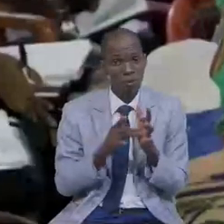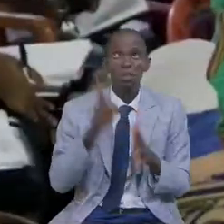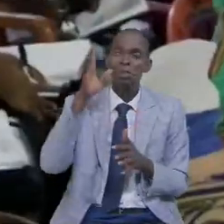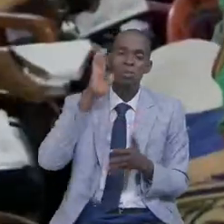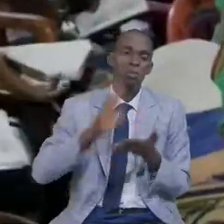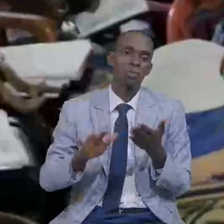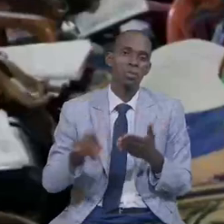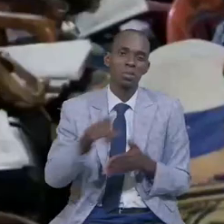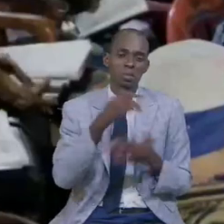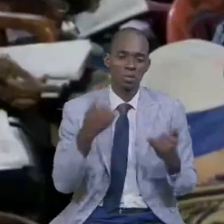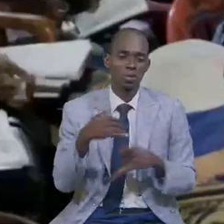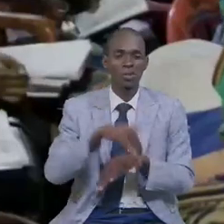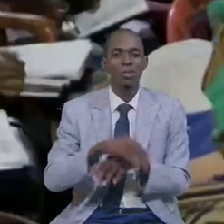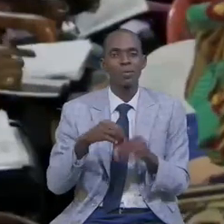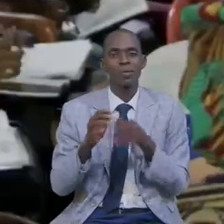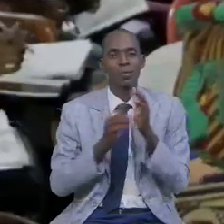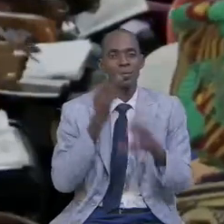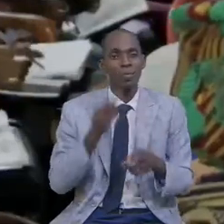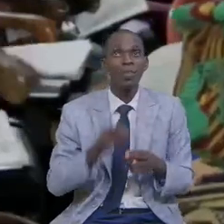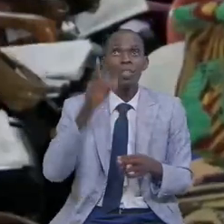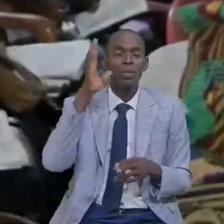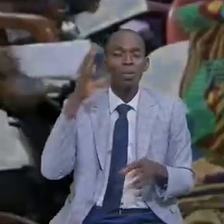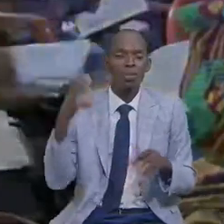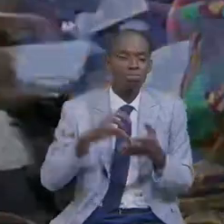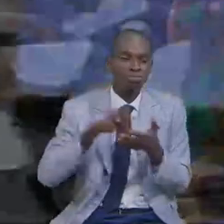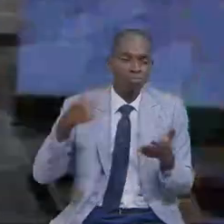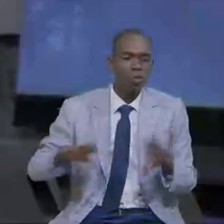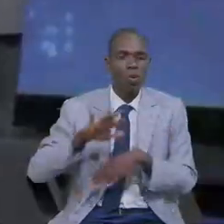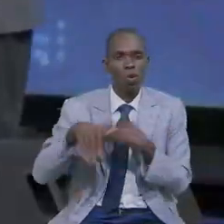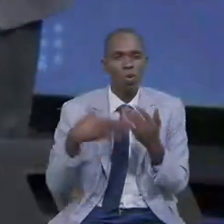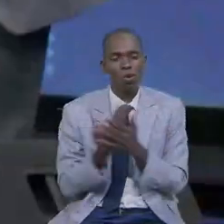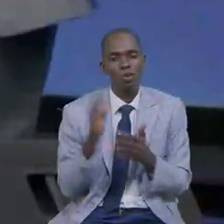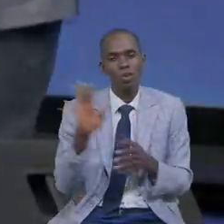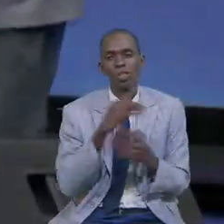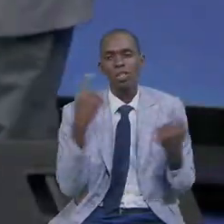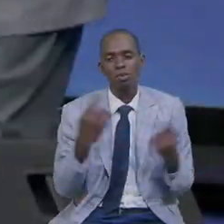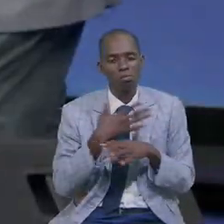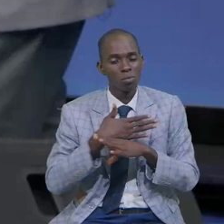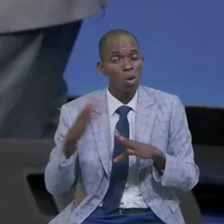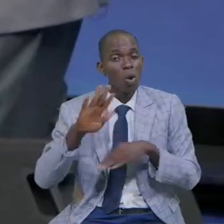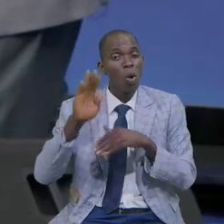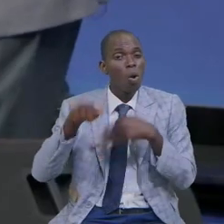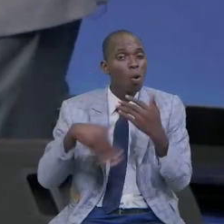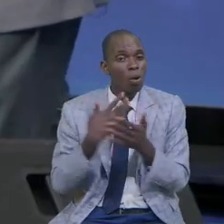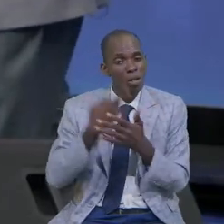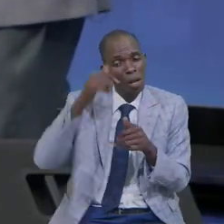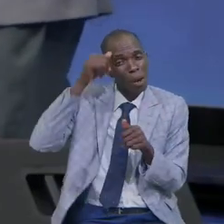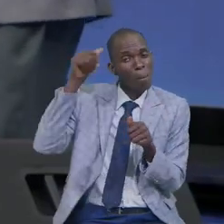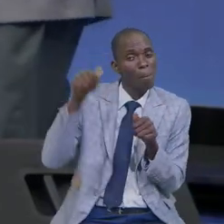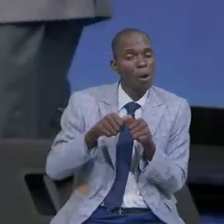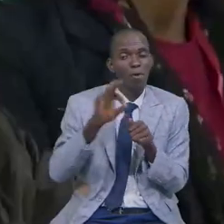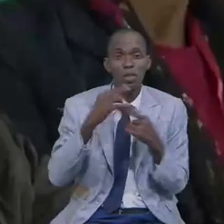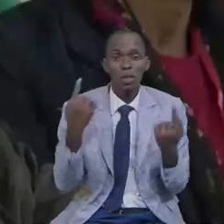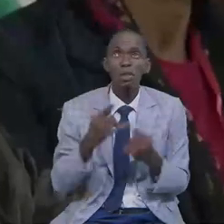soir. Il va ôter tous tes péchés. Le souvenir de tes péchés, il va tout ôter au nom